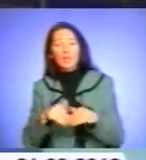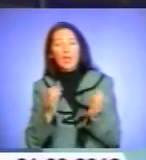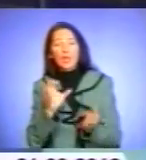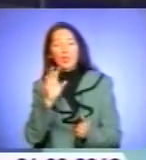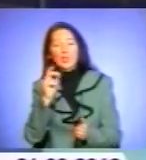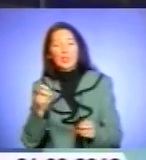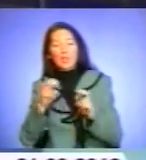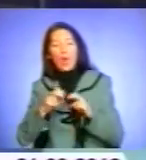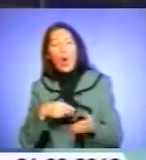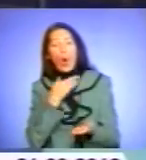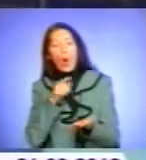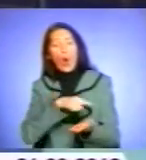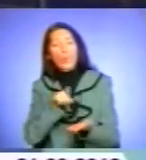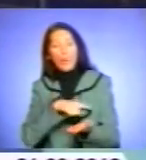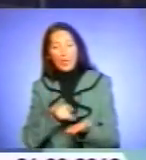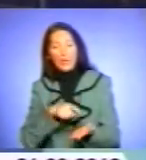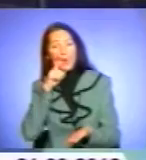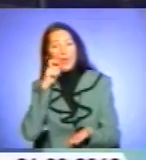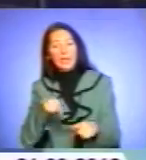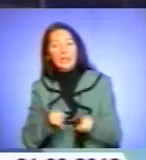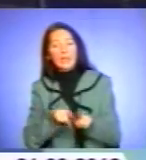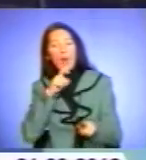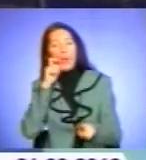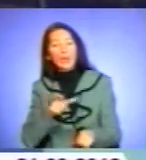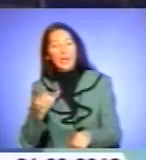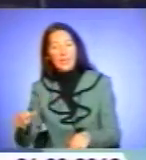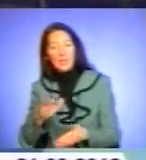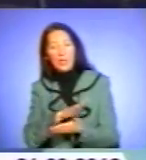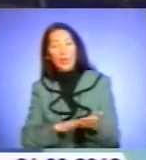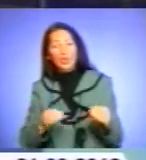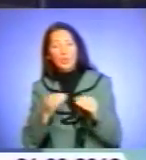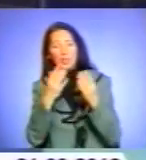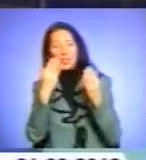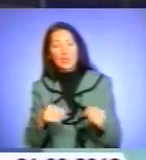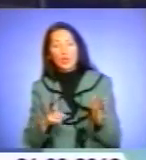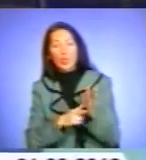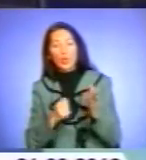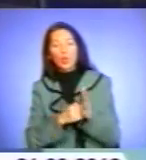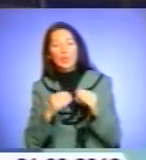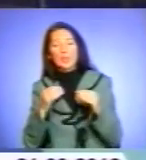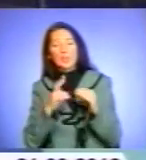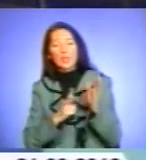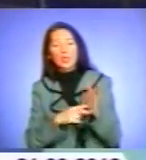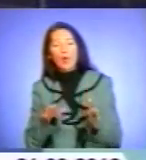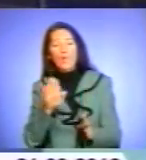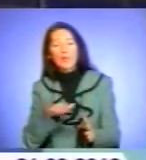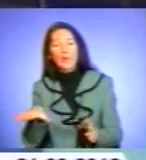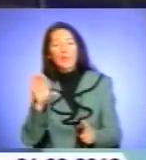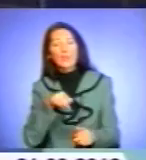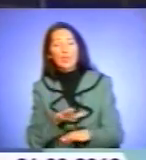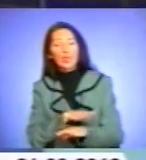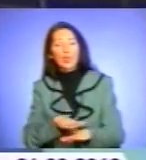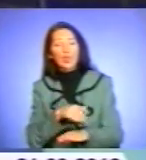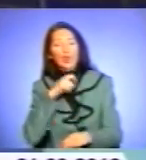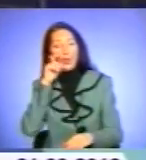соціологічне дослідження «Україна і українці». Тож протягом 10 днів з 7 по 17 вересня по всій території України